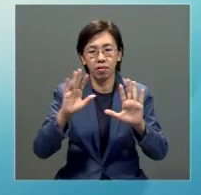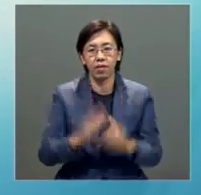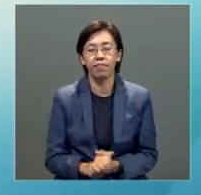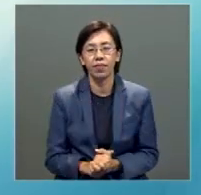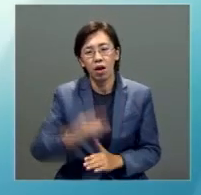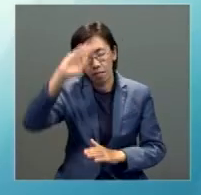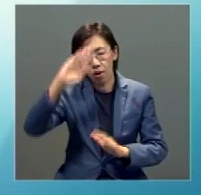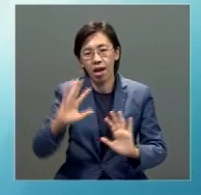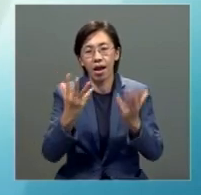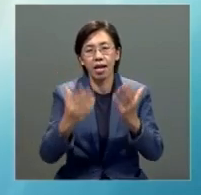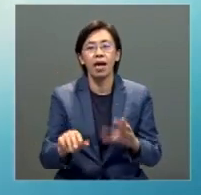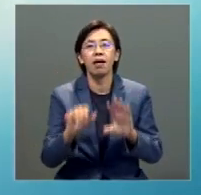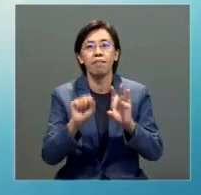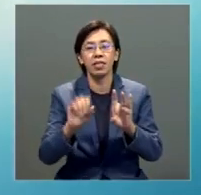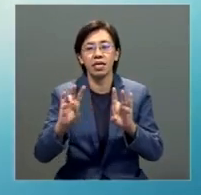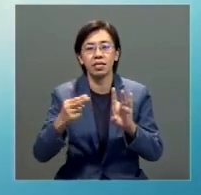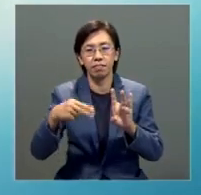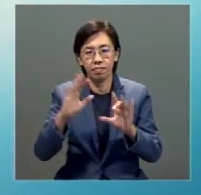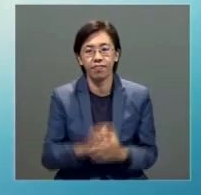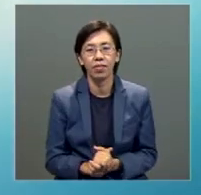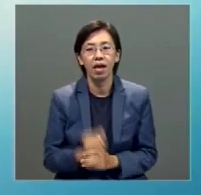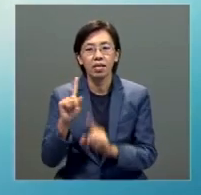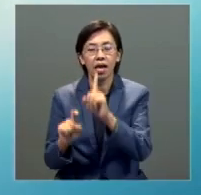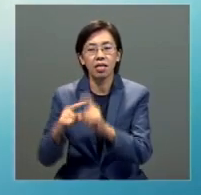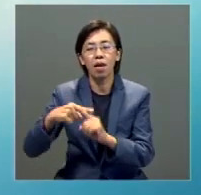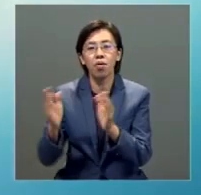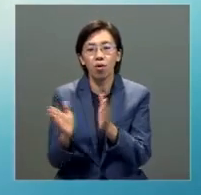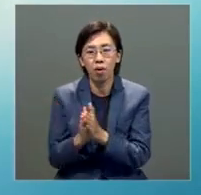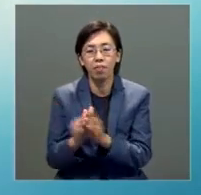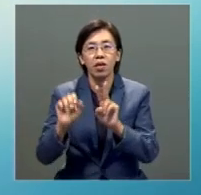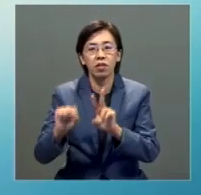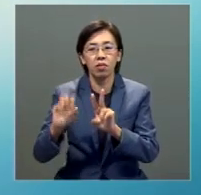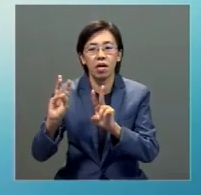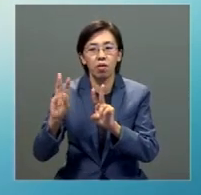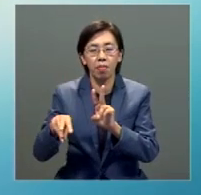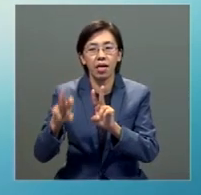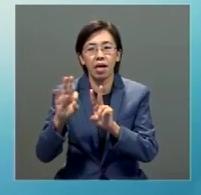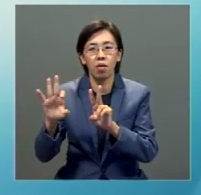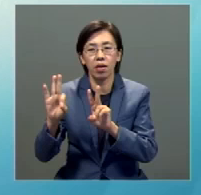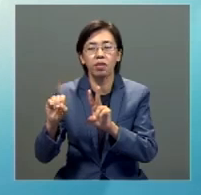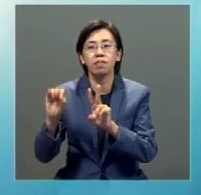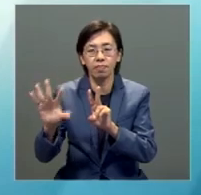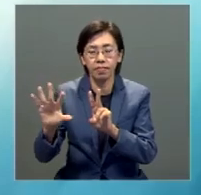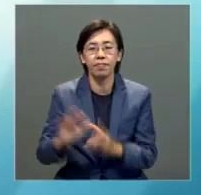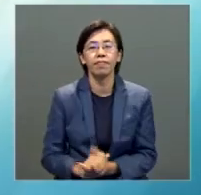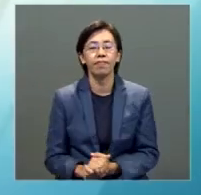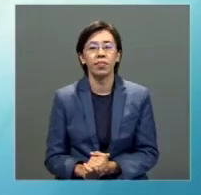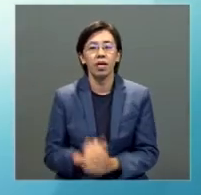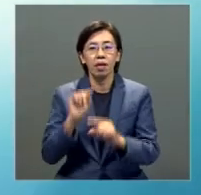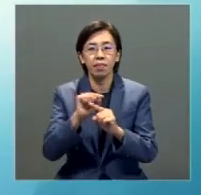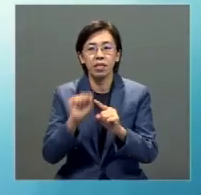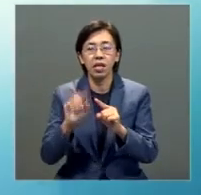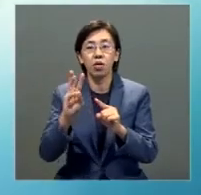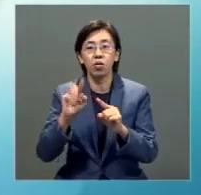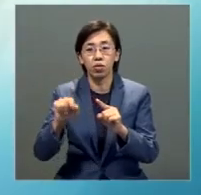ล้านเก้าแสนเก้าหมื่นสี่พันกว่ารายนะครับแล้วก็อะไรหนักในห้าหมื่นเจ็ดนะครับแล้วก็หายแล้วนี้800000 700ครับแล้วก็เสียชีวิตไปสองแสน6995รายคิดเป็น